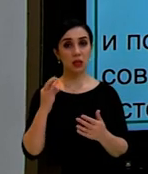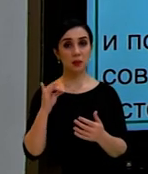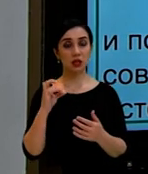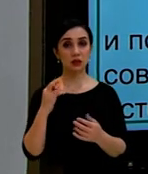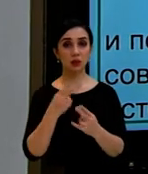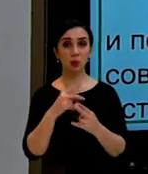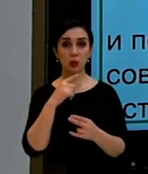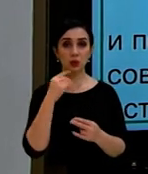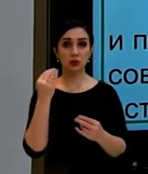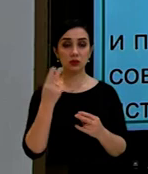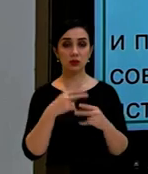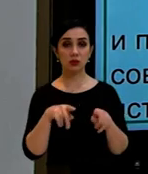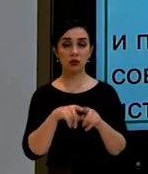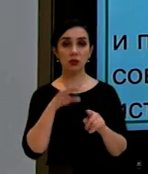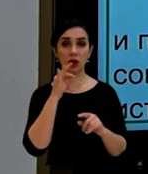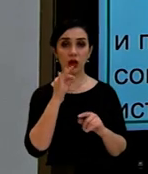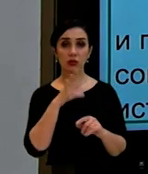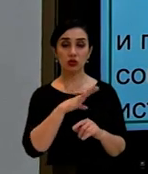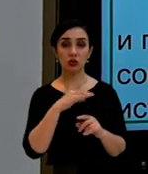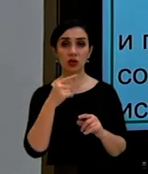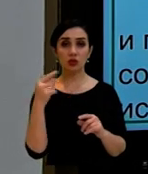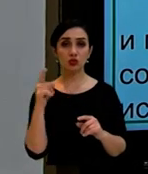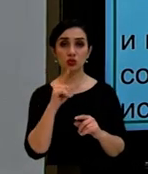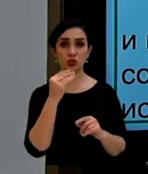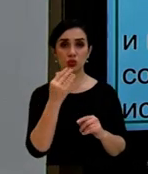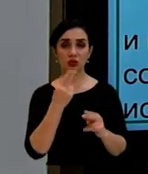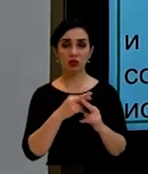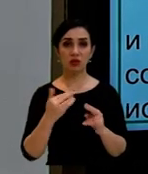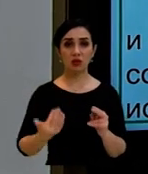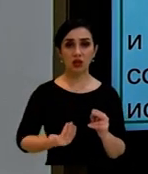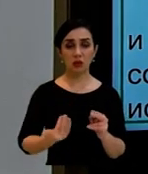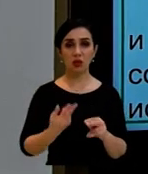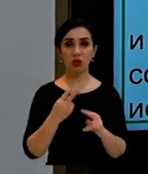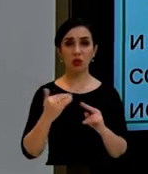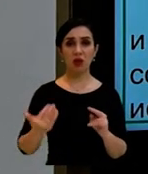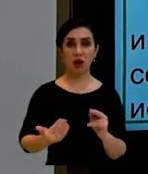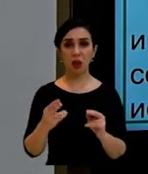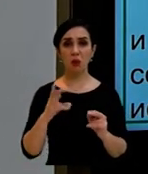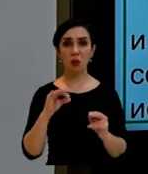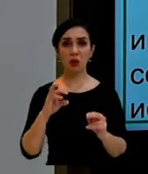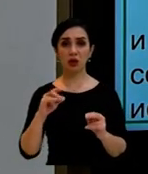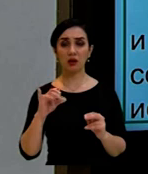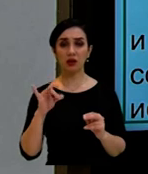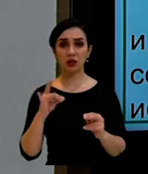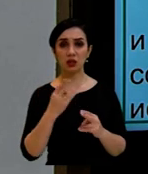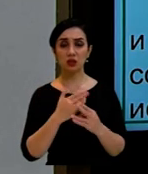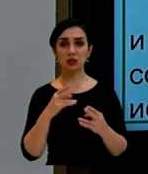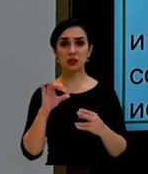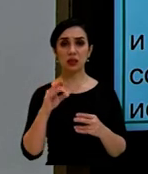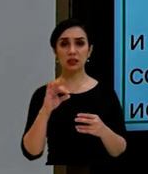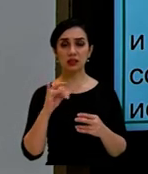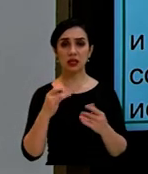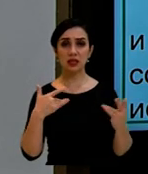русский критик белинский отмечал историзм его комедия комедии мольера сатиры